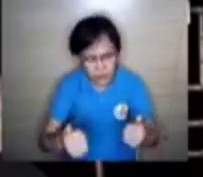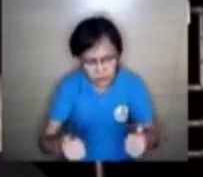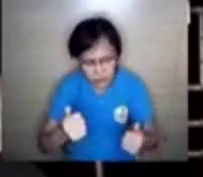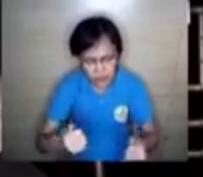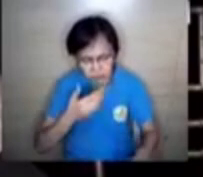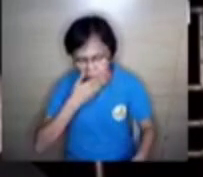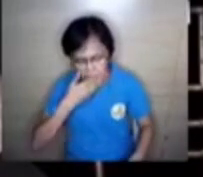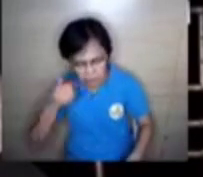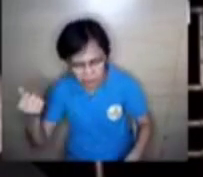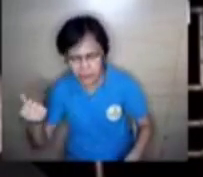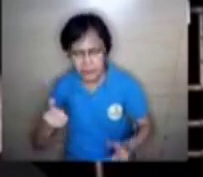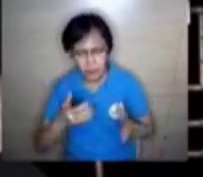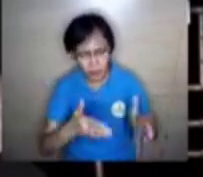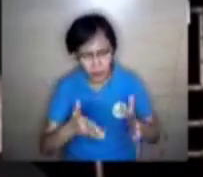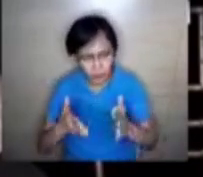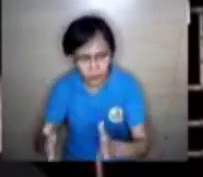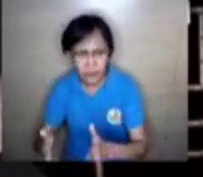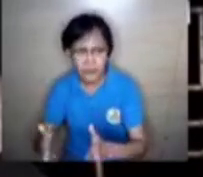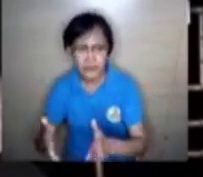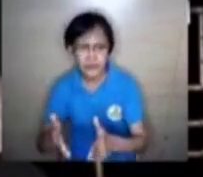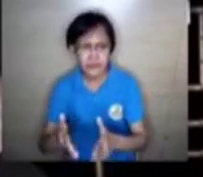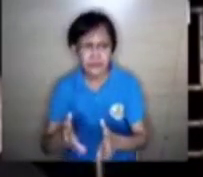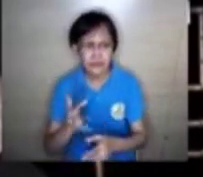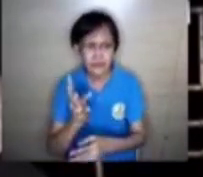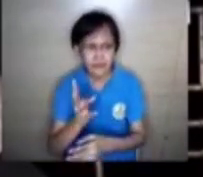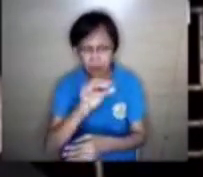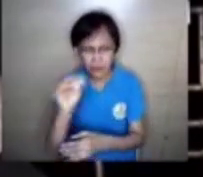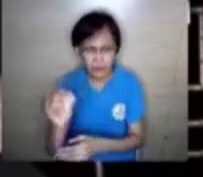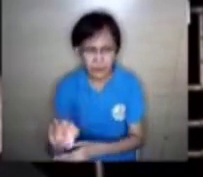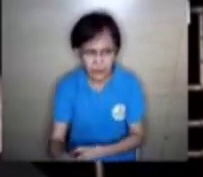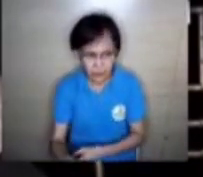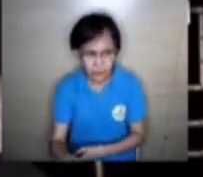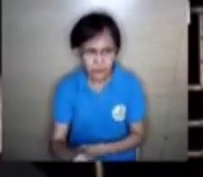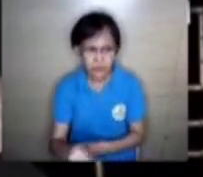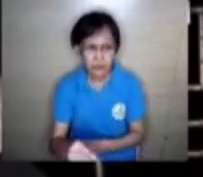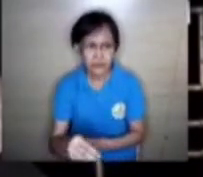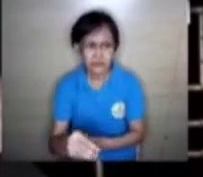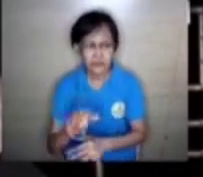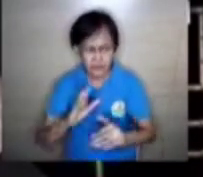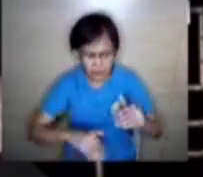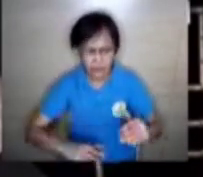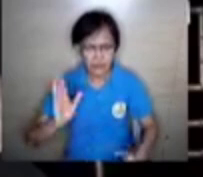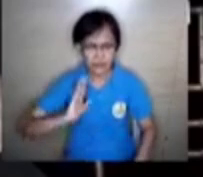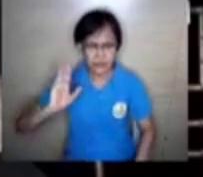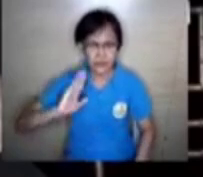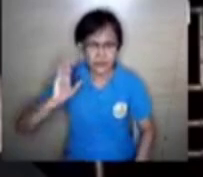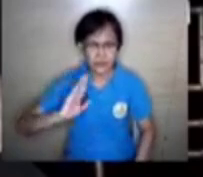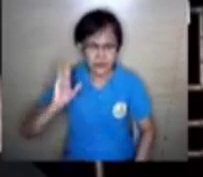ay nasa 20% na mas mababa ang presyo kaysa noon.